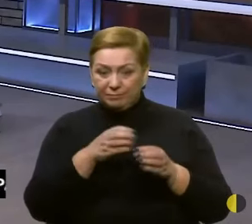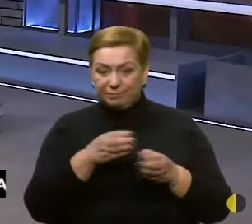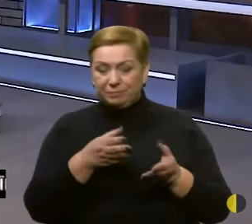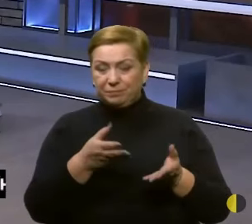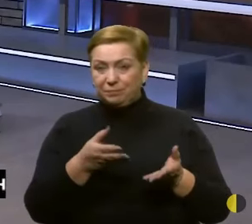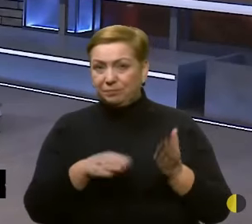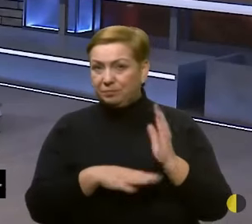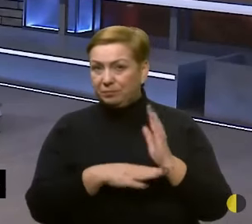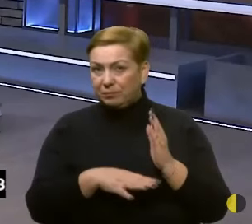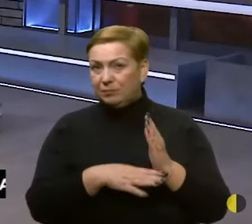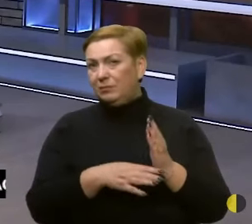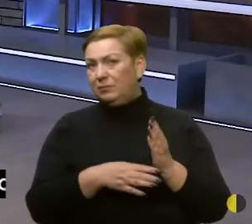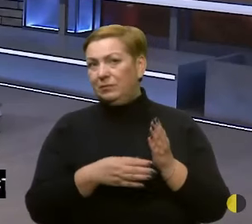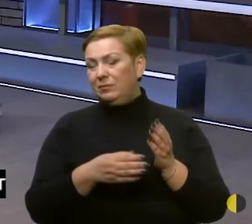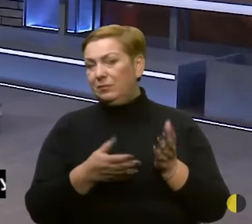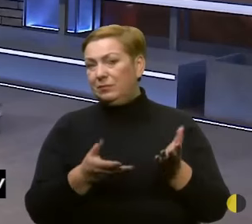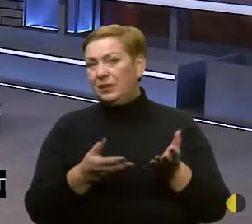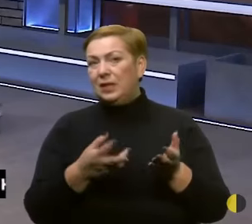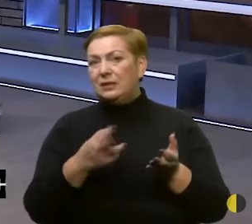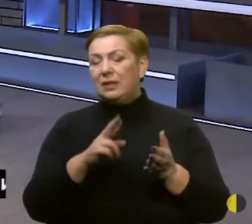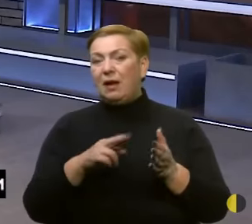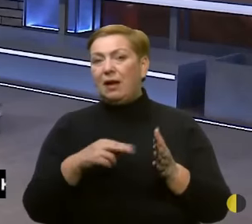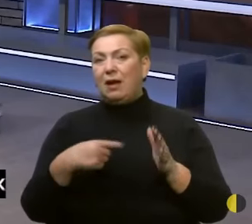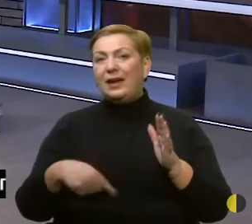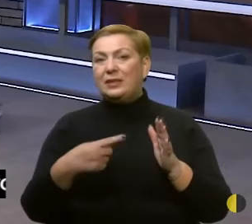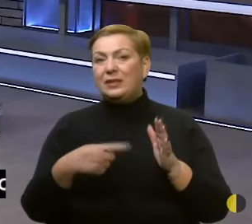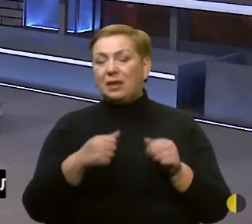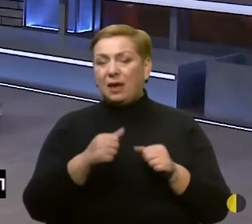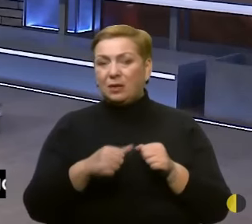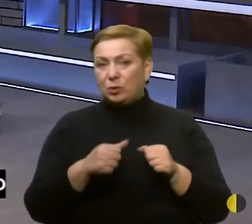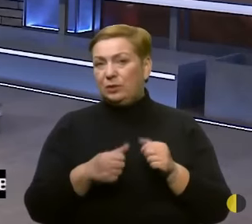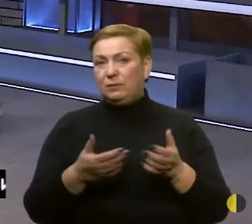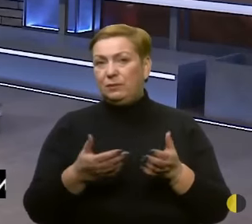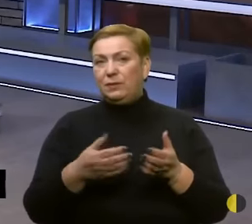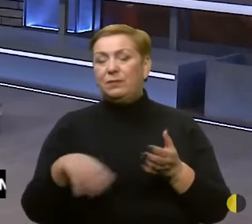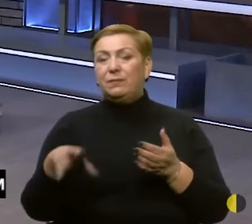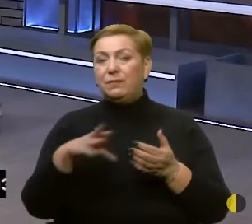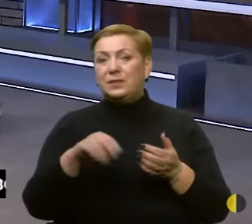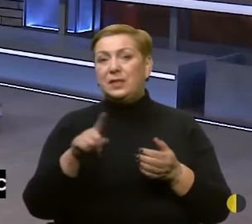знову ж таки, паливо для генераторів. Тобто все те ж саме, що було і минулої зими.